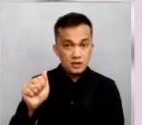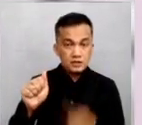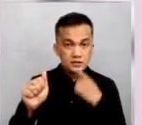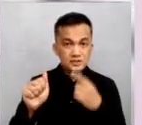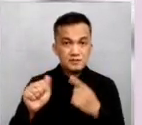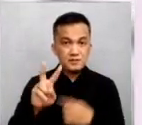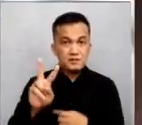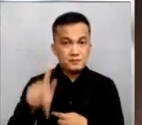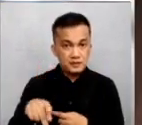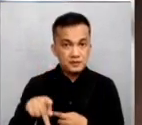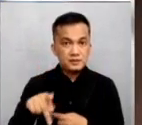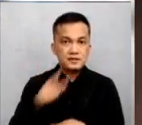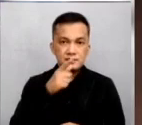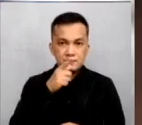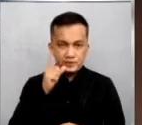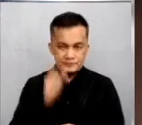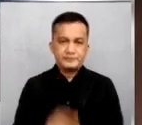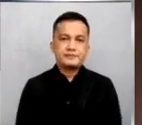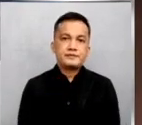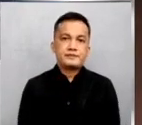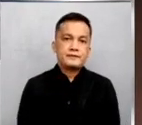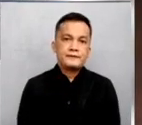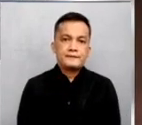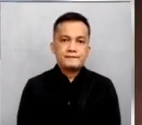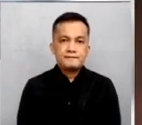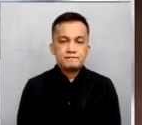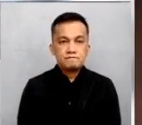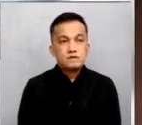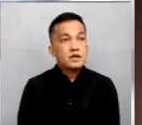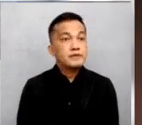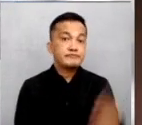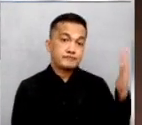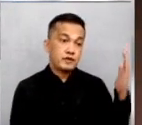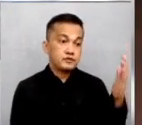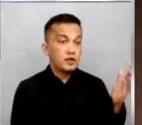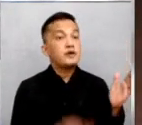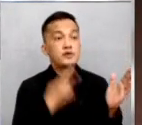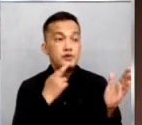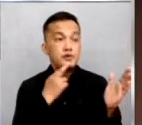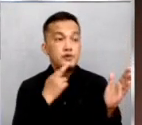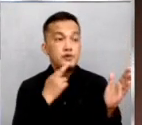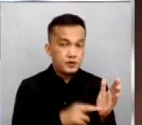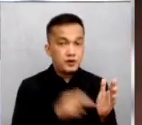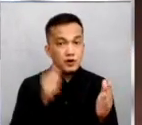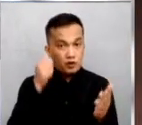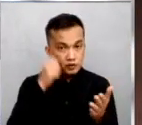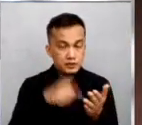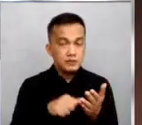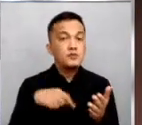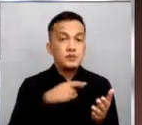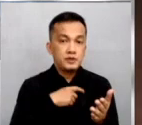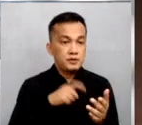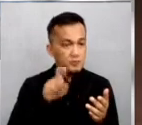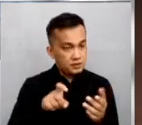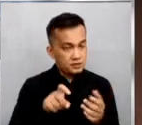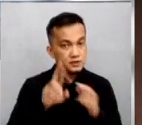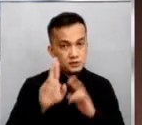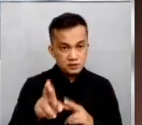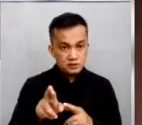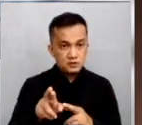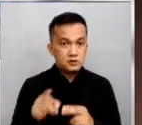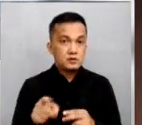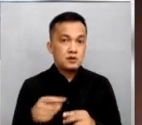Robredo. When these reports and audits come, we must respond. Kasi we owe it, hindi lang sa COA, pero